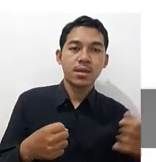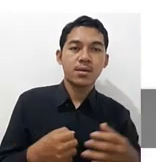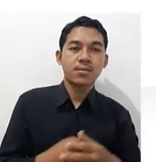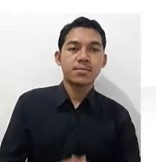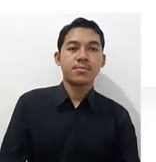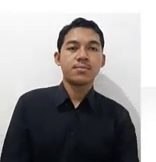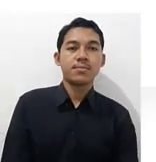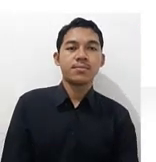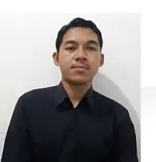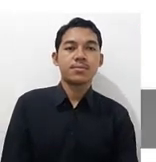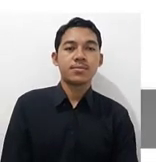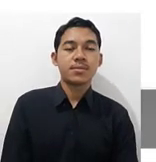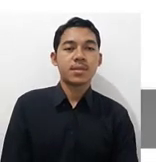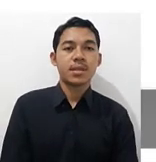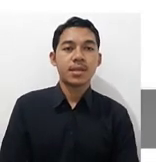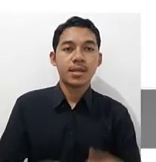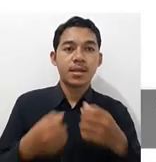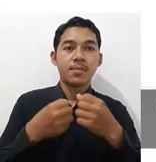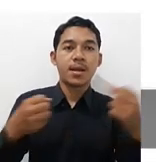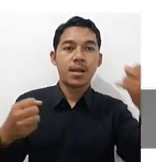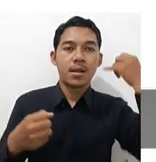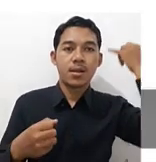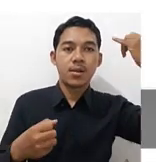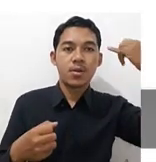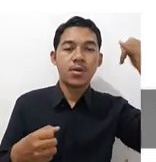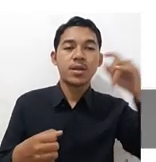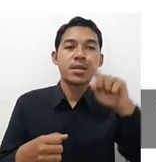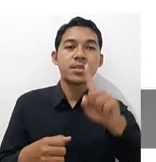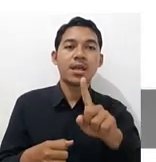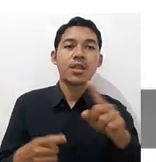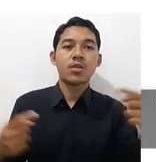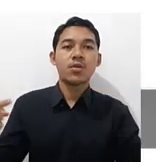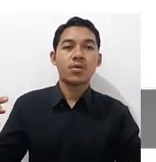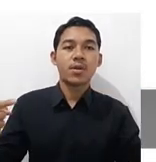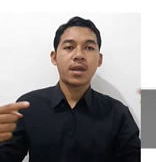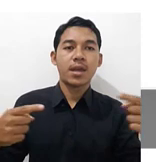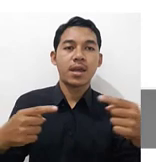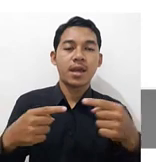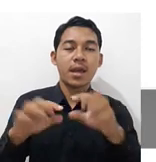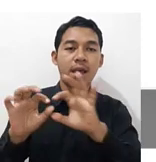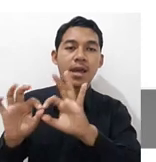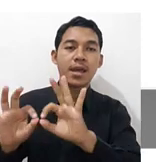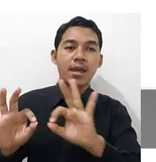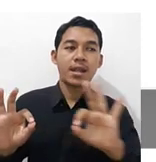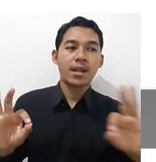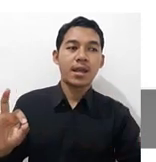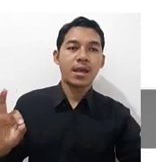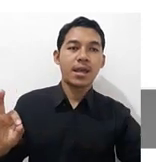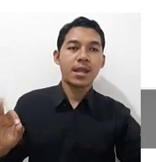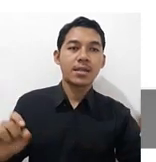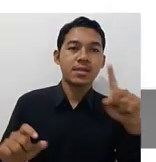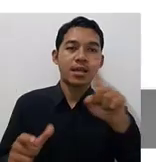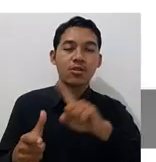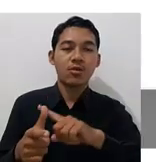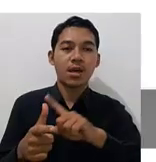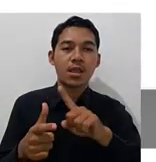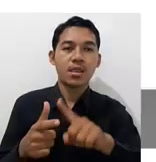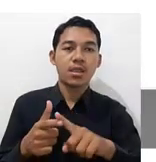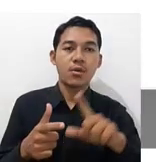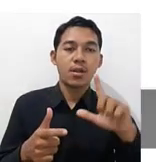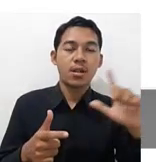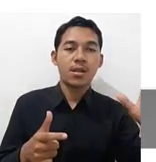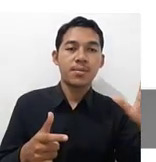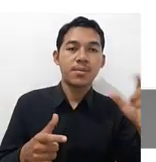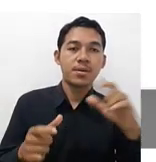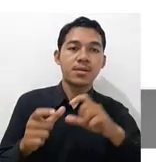Gerbang logika? Gerbang logika merupakan suatu rangkaian yang memiliki satu atau lebih sinyal input dan